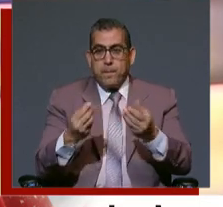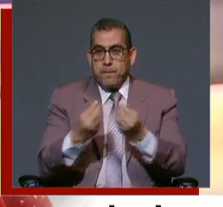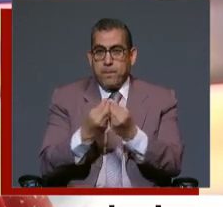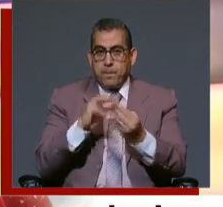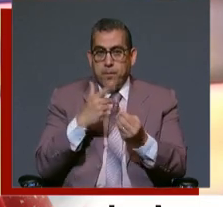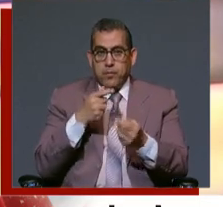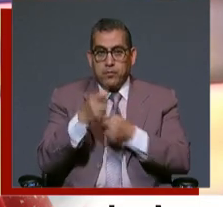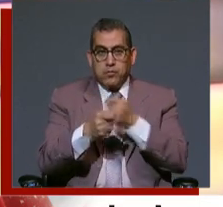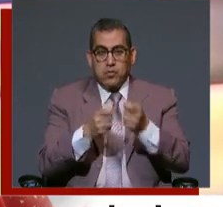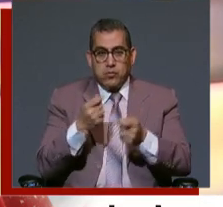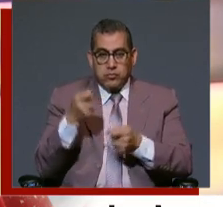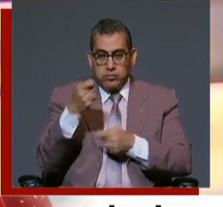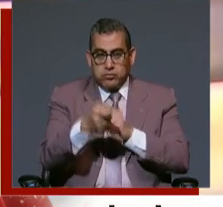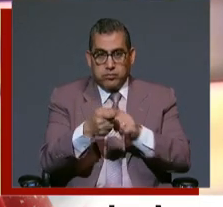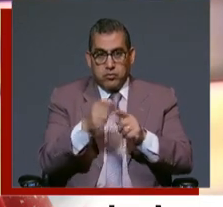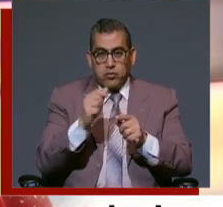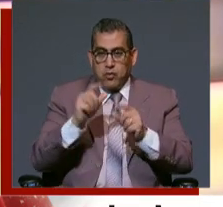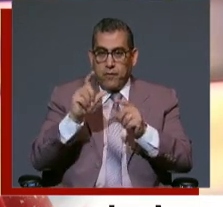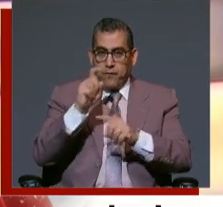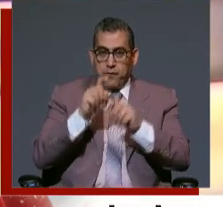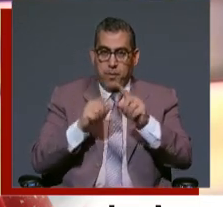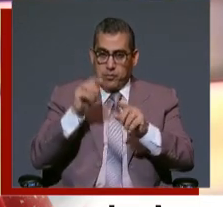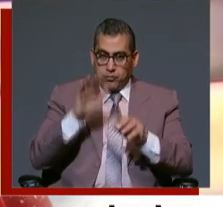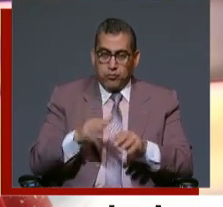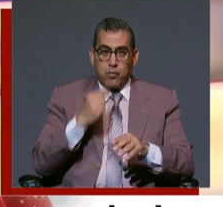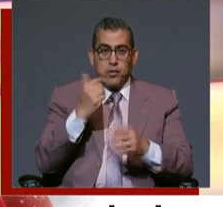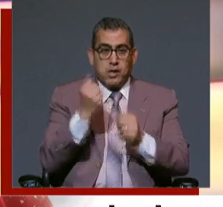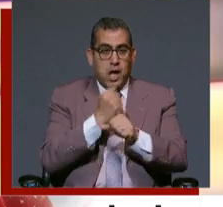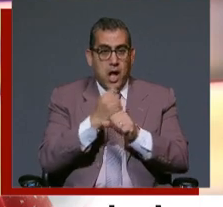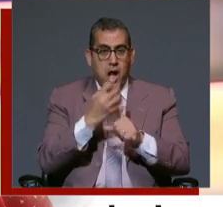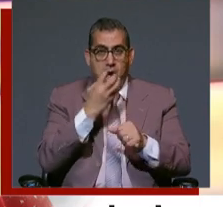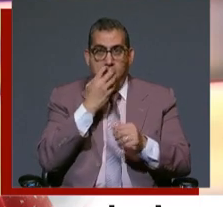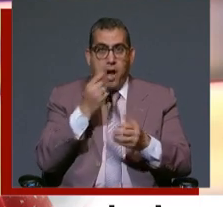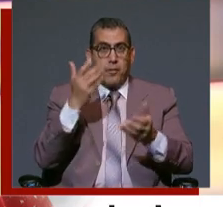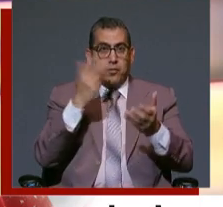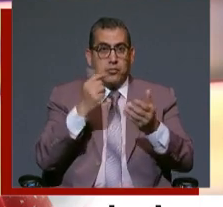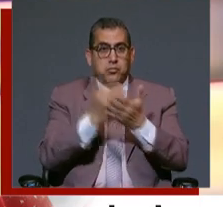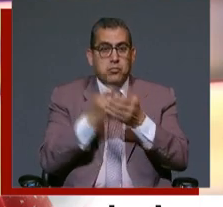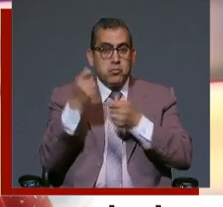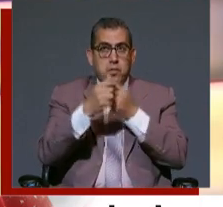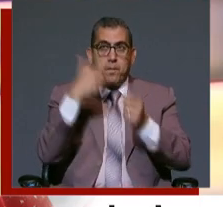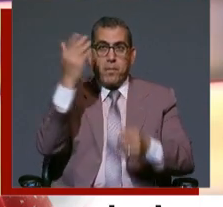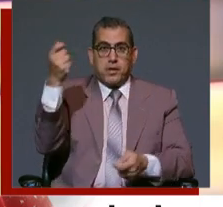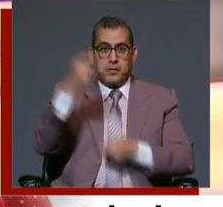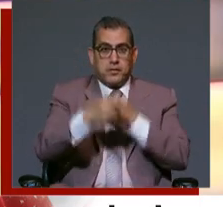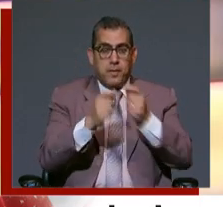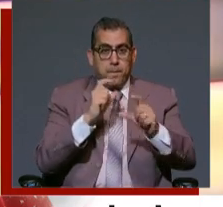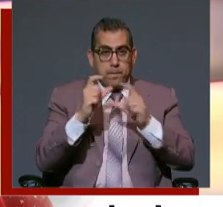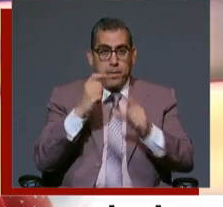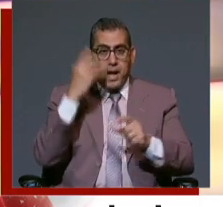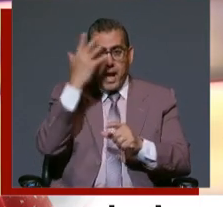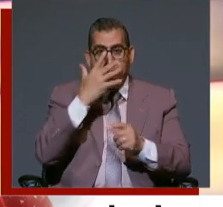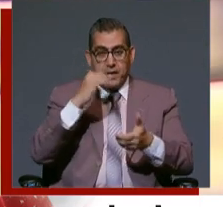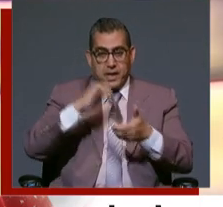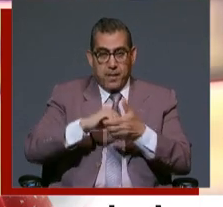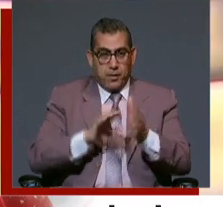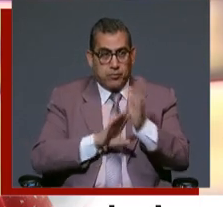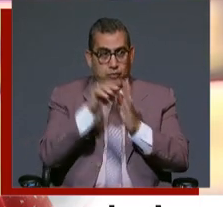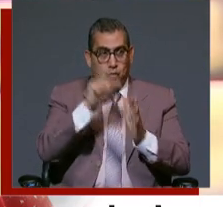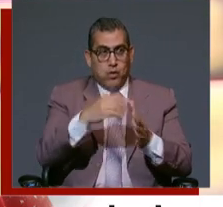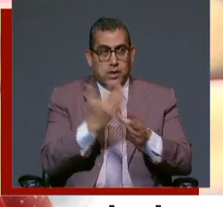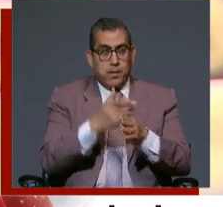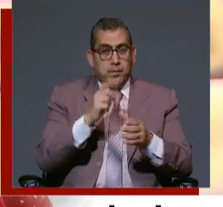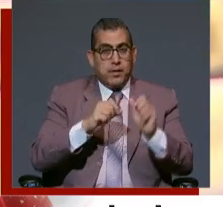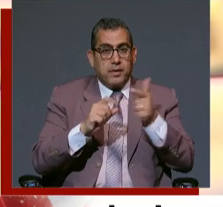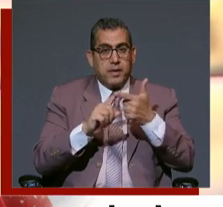ناخد تمويل منخفض التكلفه ولكن باستثمارات من الخارج، فده الشغل اللي بيتعمل مع البنك الافريقي للتنميه. الجزء الثاني انه